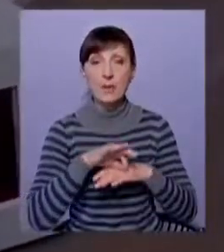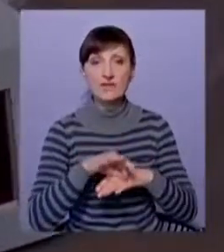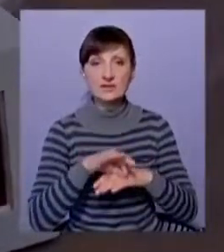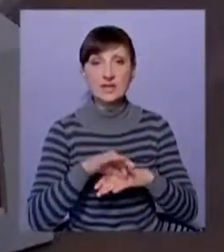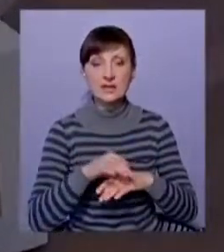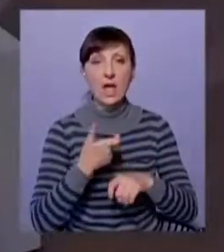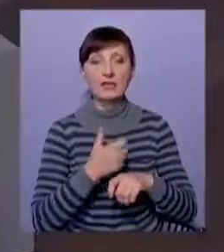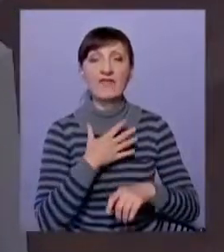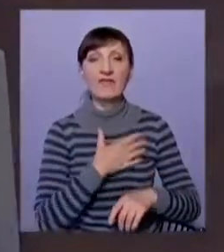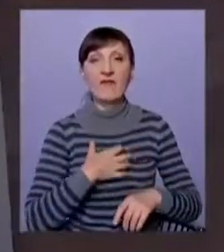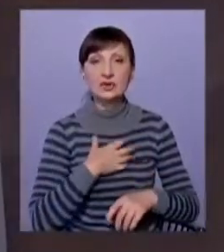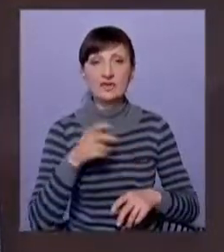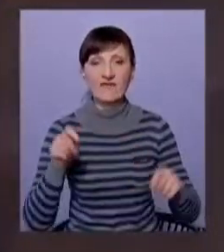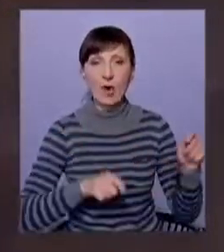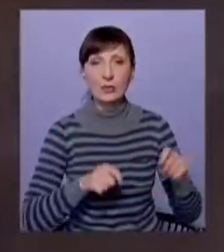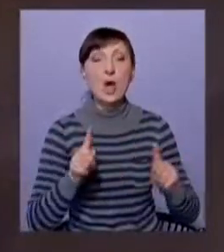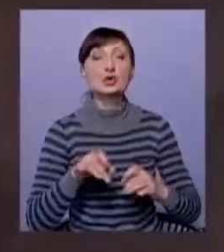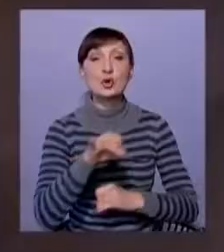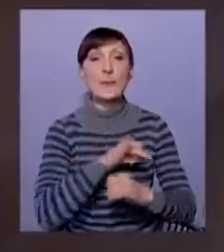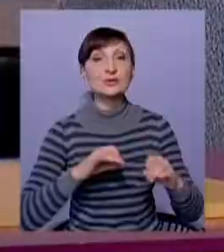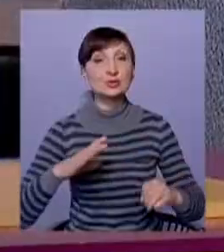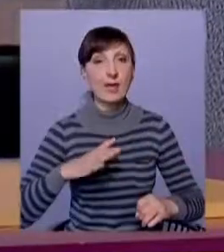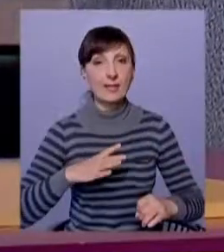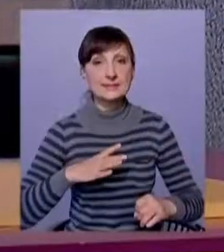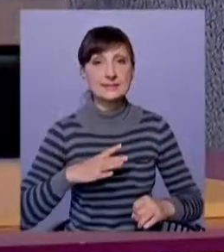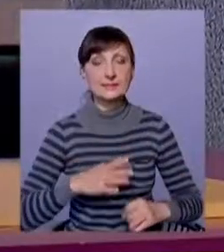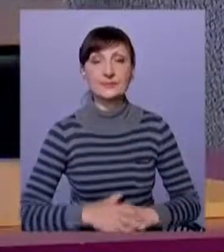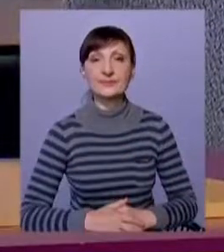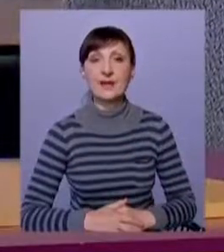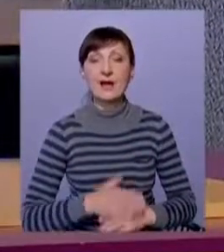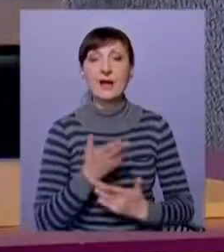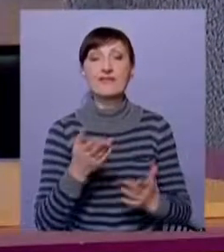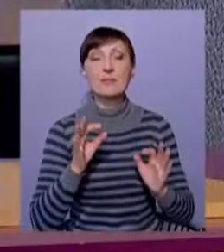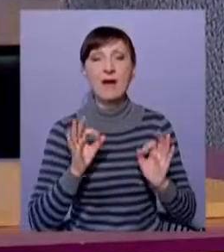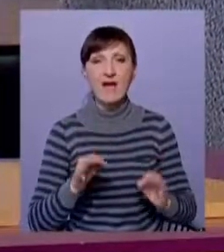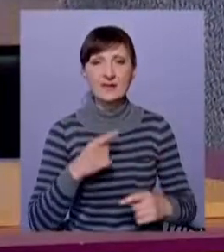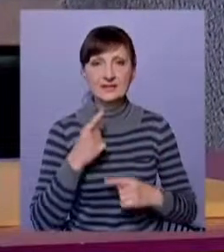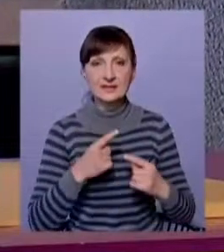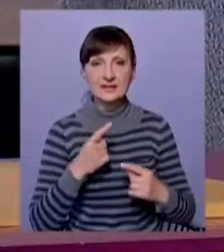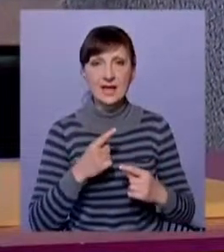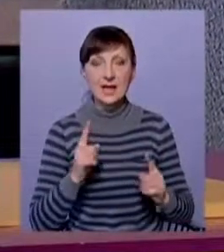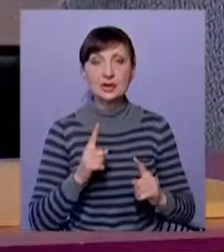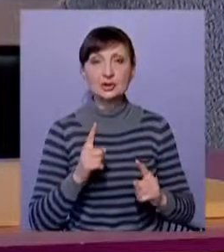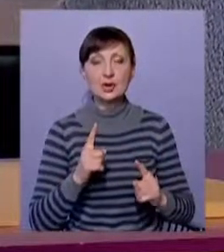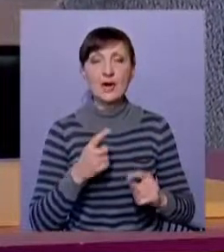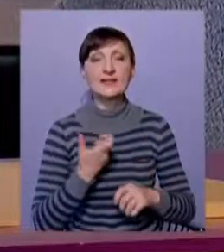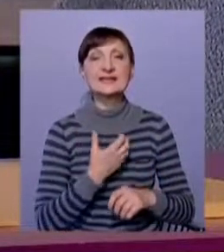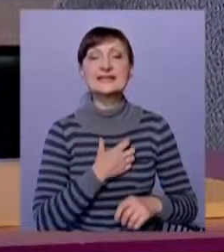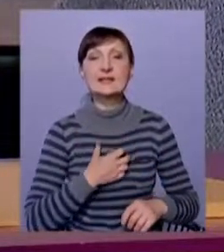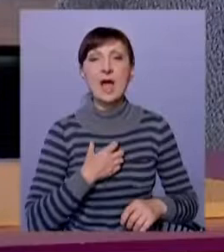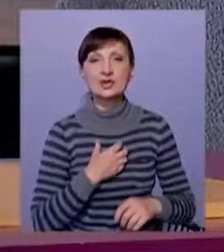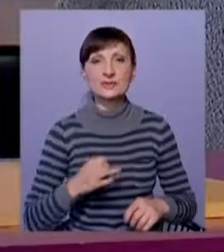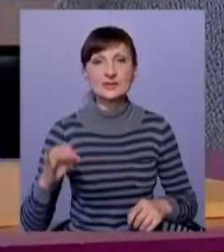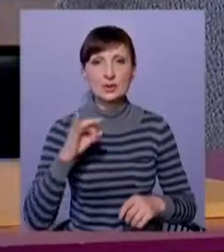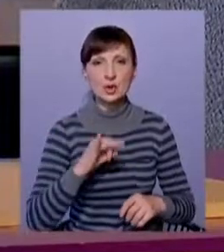значимого форума и что обсуждалось? Вы правильно подчеркнули, что это значимое историческое